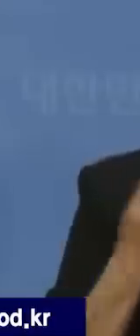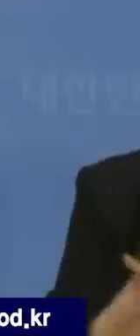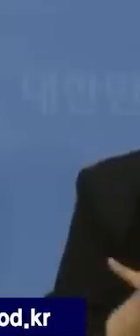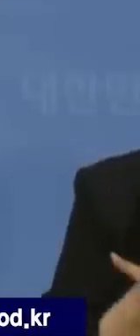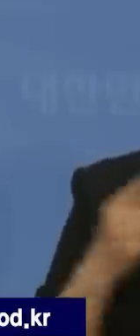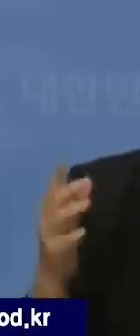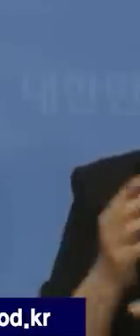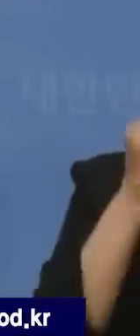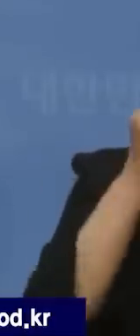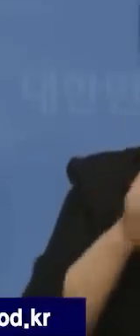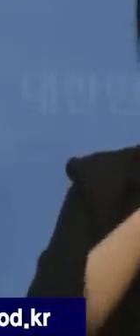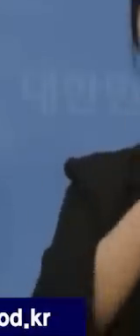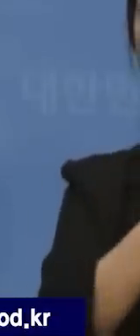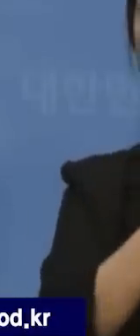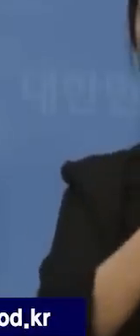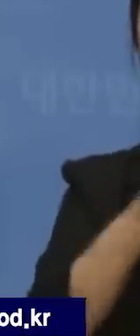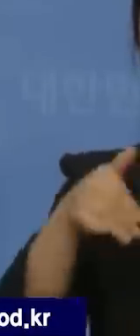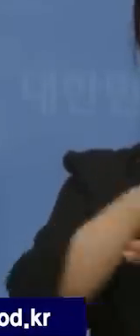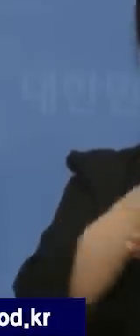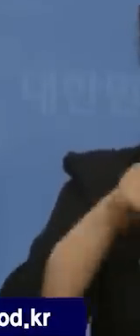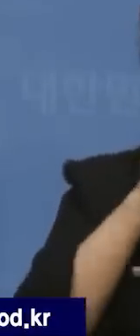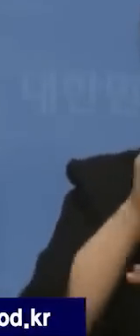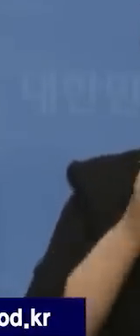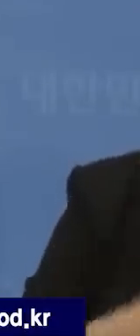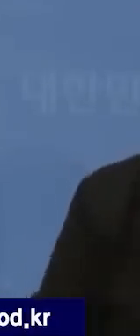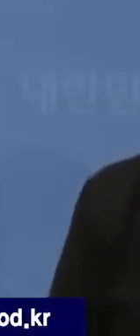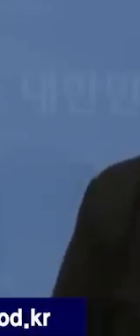보완해 공개할 예정이라고 합니다.